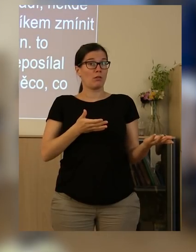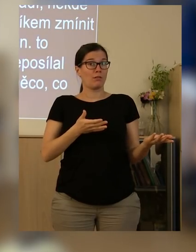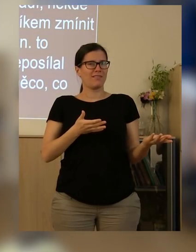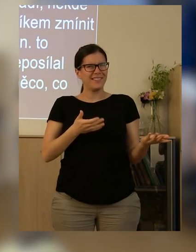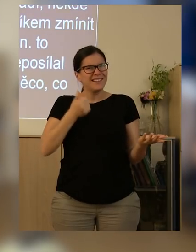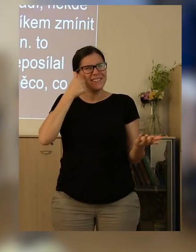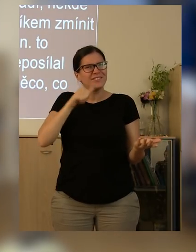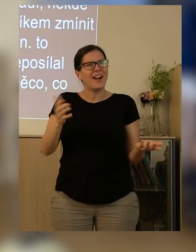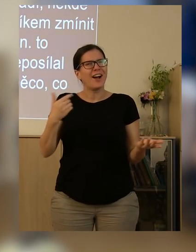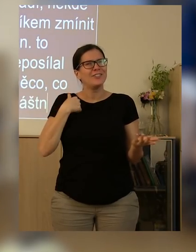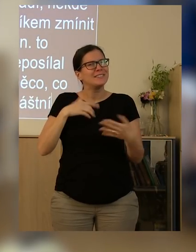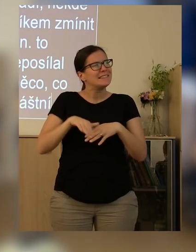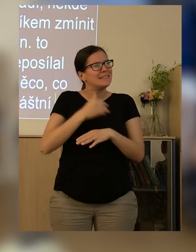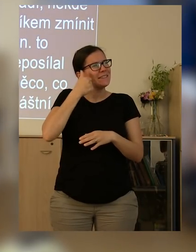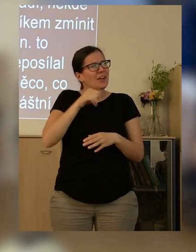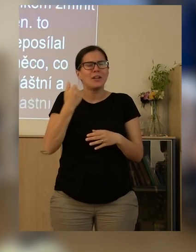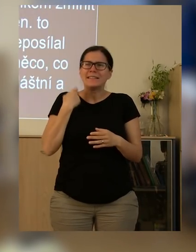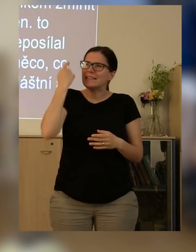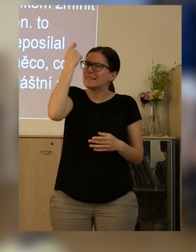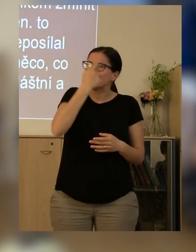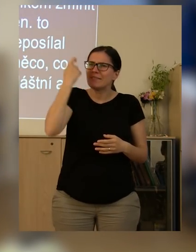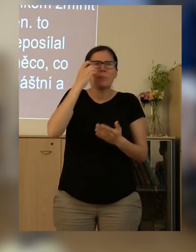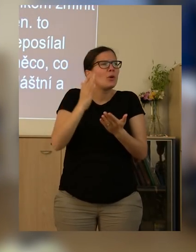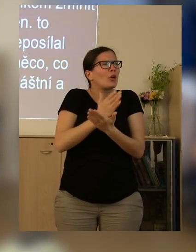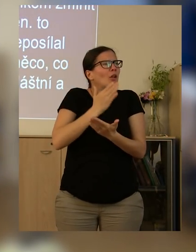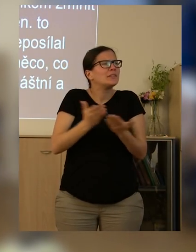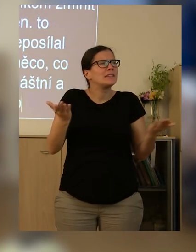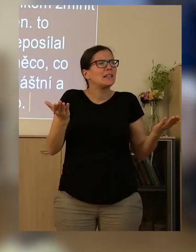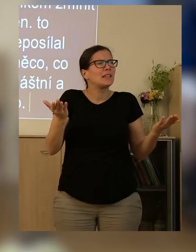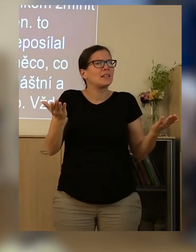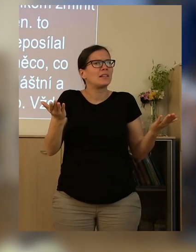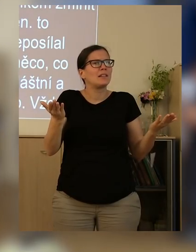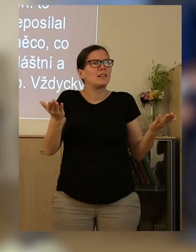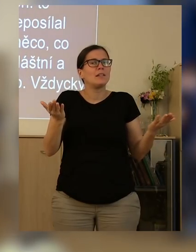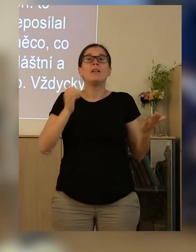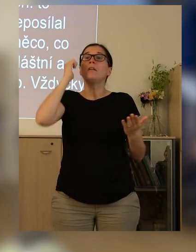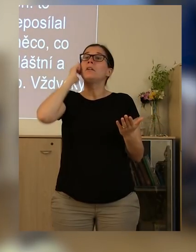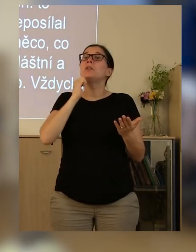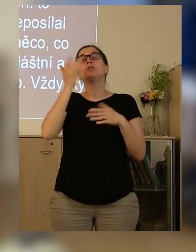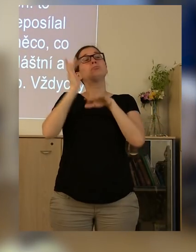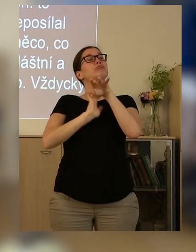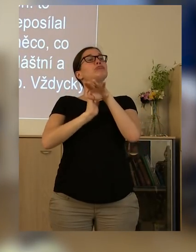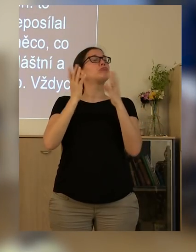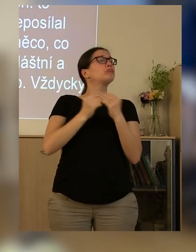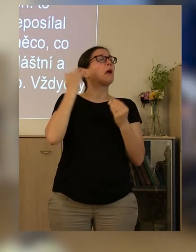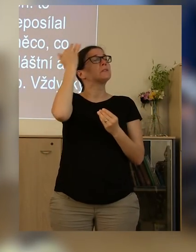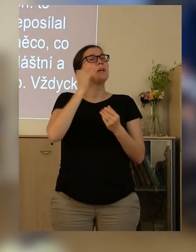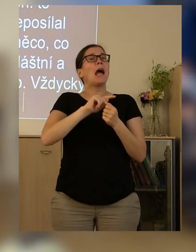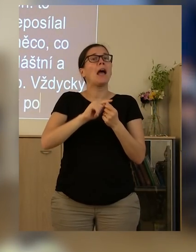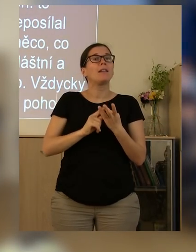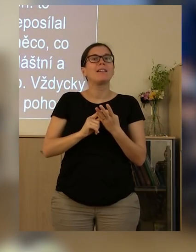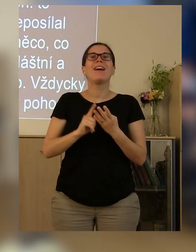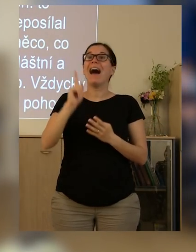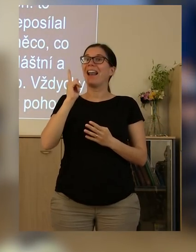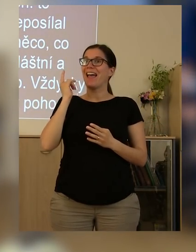Je to zvláštní. A vždycky mě to zaráželo. Vždycky mě zaráželo, že lidé úplně v pohodě vypráví o tom, jaké měli sny, ačkoliv ty